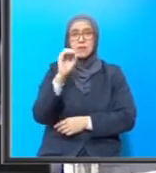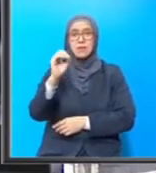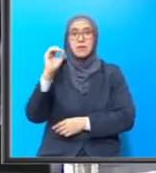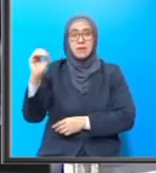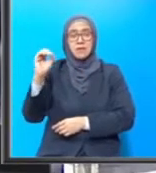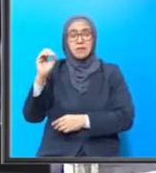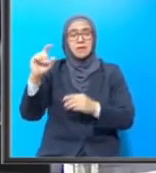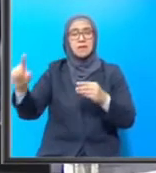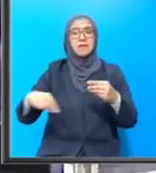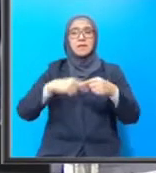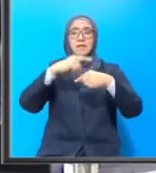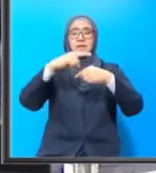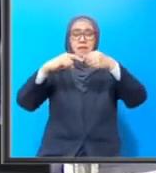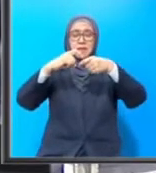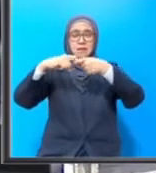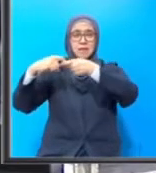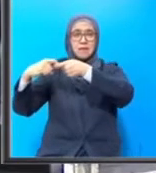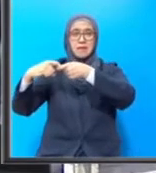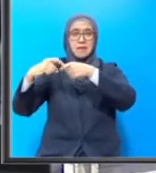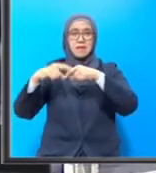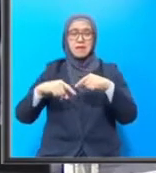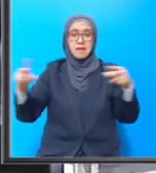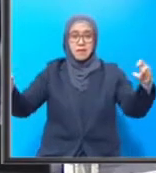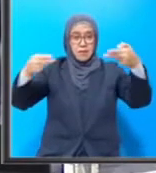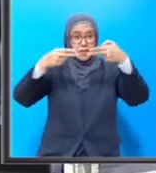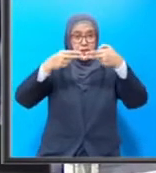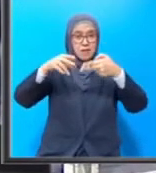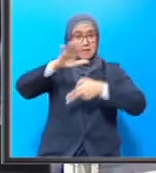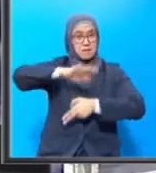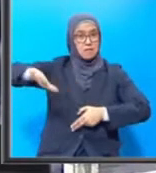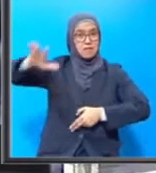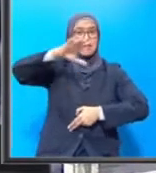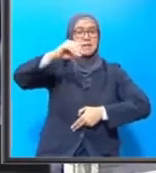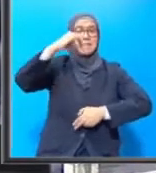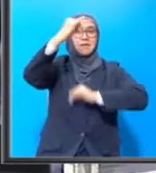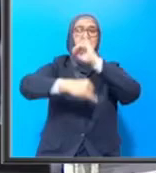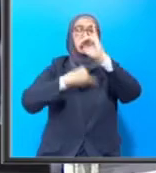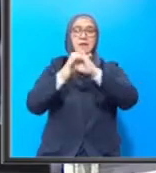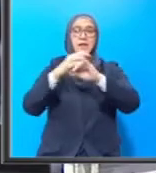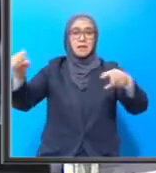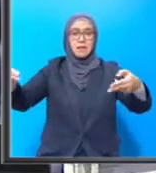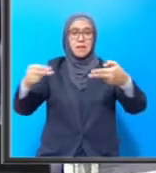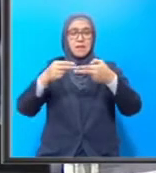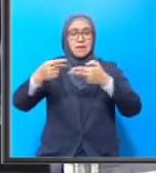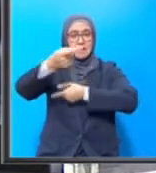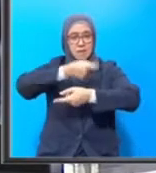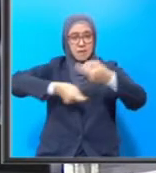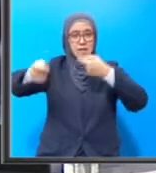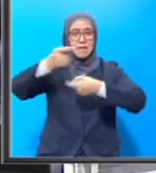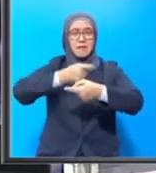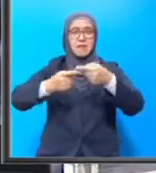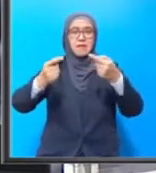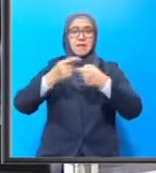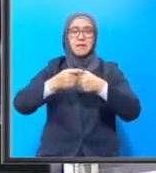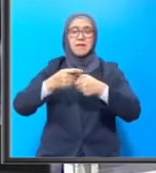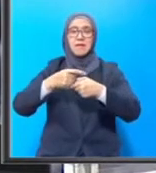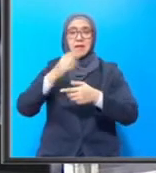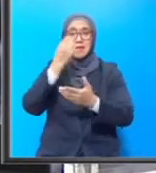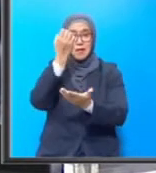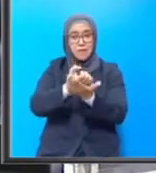berkenaan dengan hubungan serantau dan antarabangsa dan hubungan perdagangan dan ekonomi dua